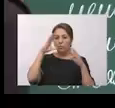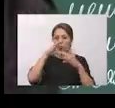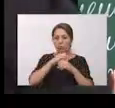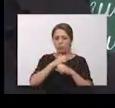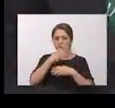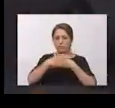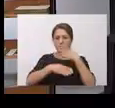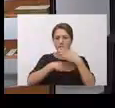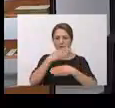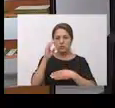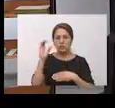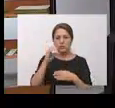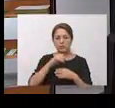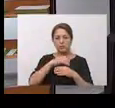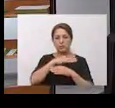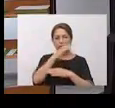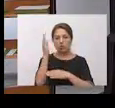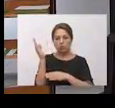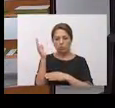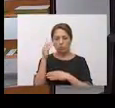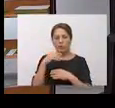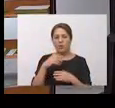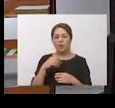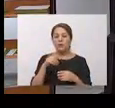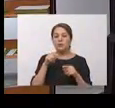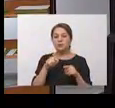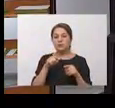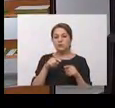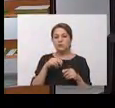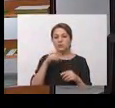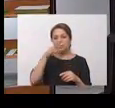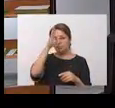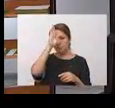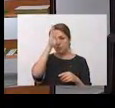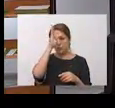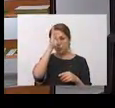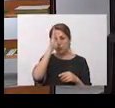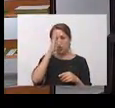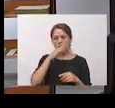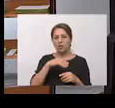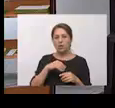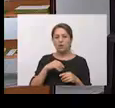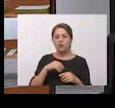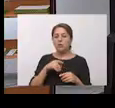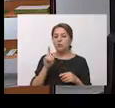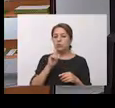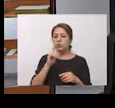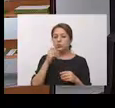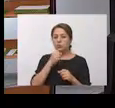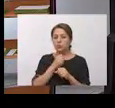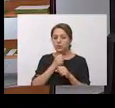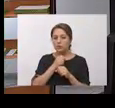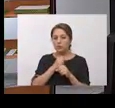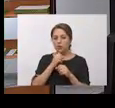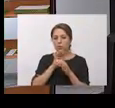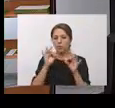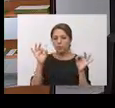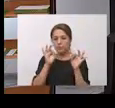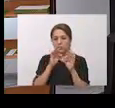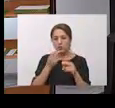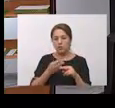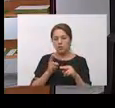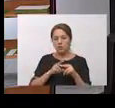нас подлежащее петухи. Петухи что делали? Допевали. Это сказуемое.